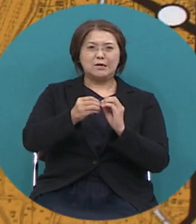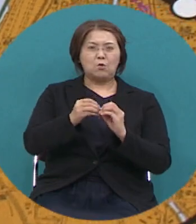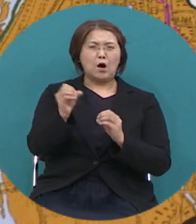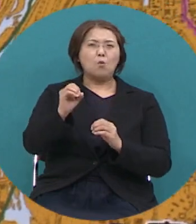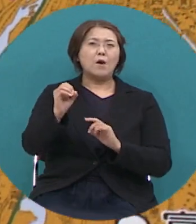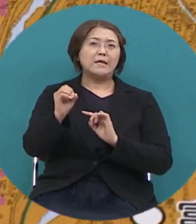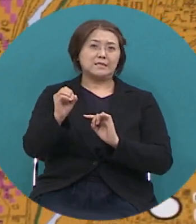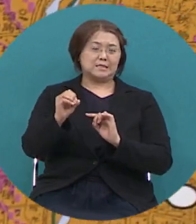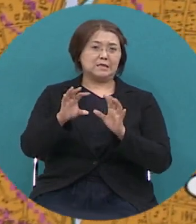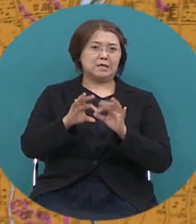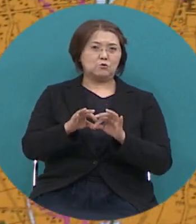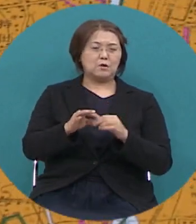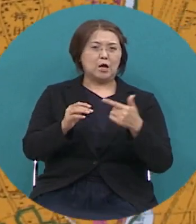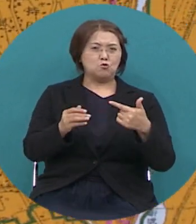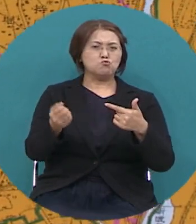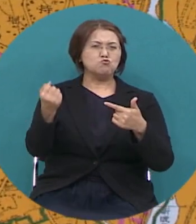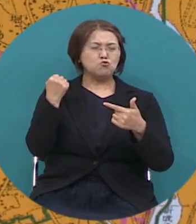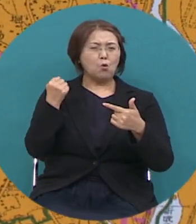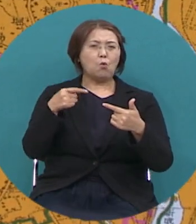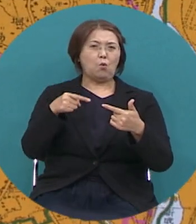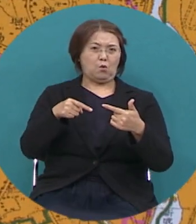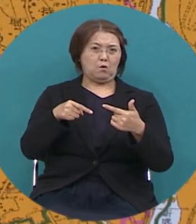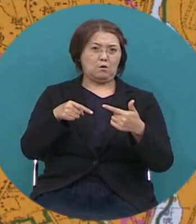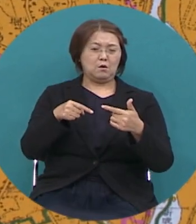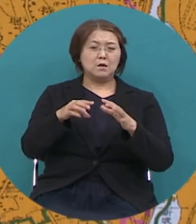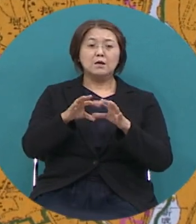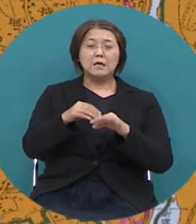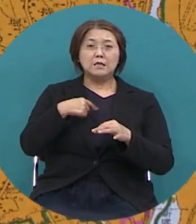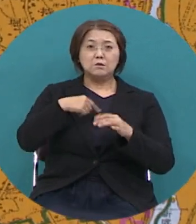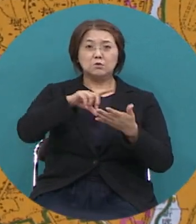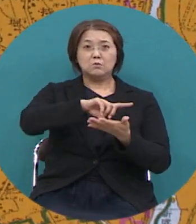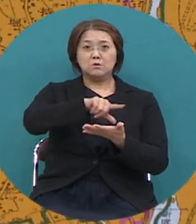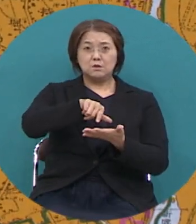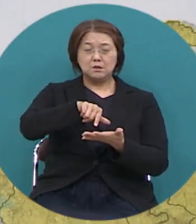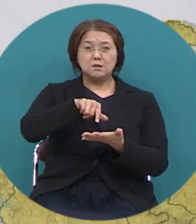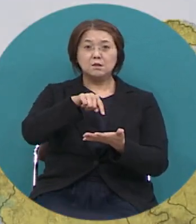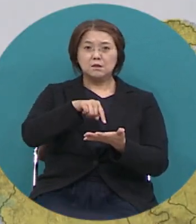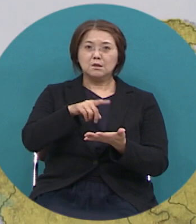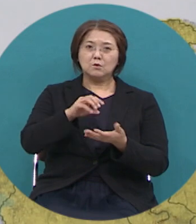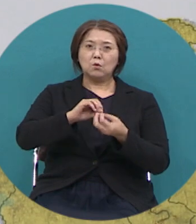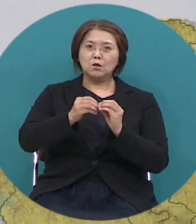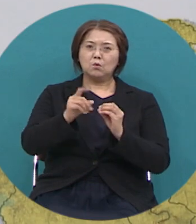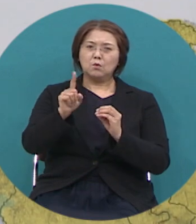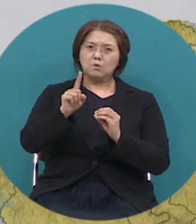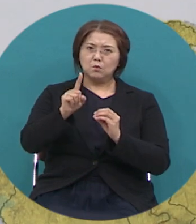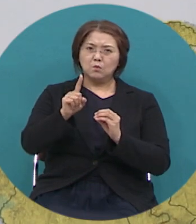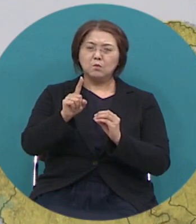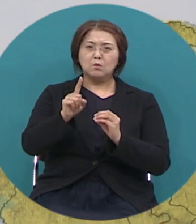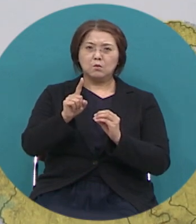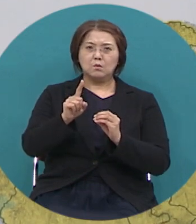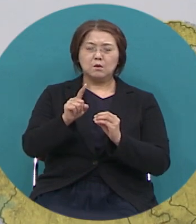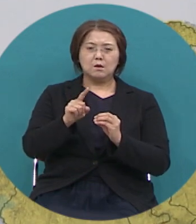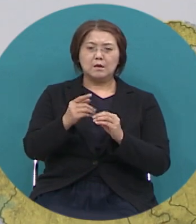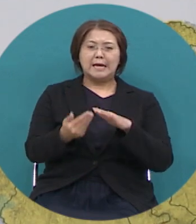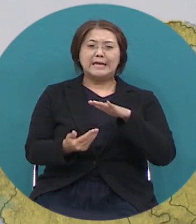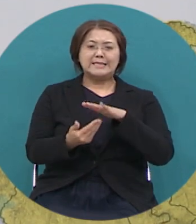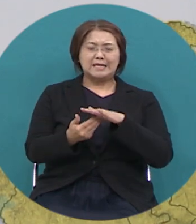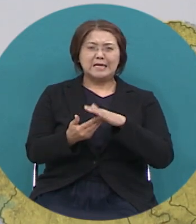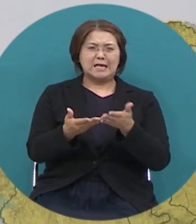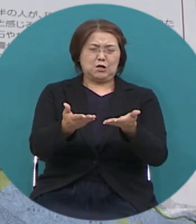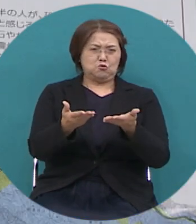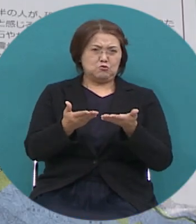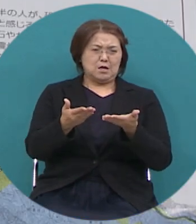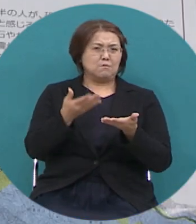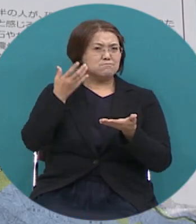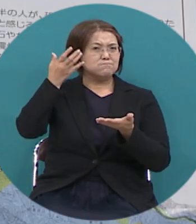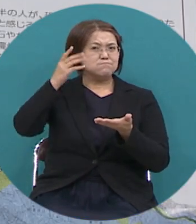から震度6強になりますよと。ですからご自分が住まいになっているところは何色になっているのか、最大どれくらいの震